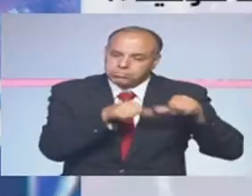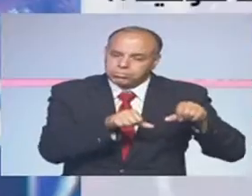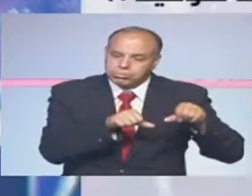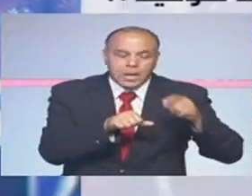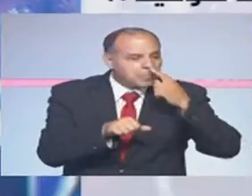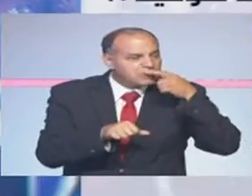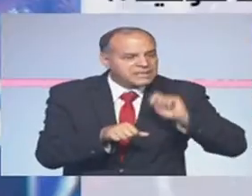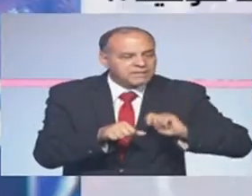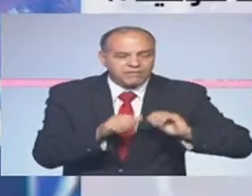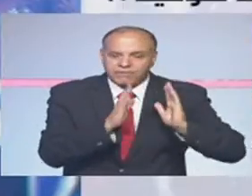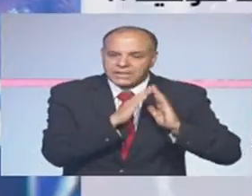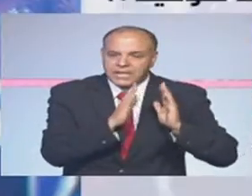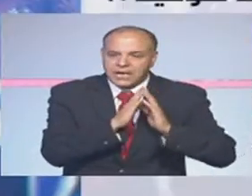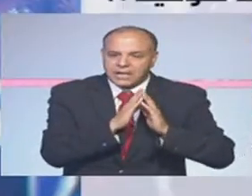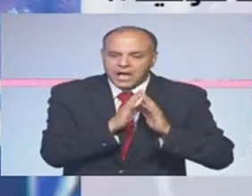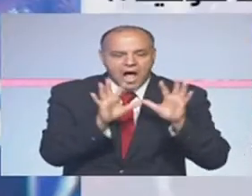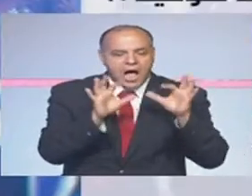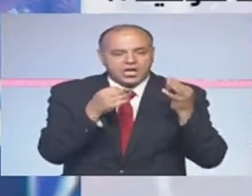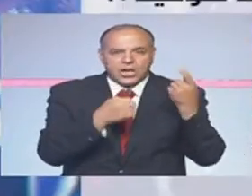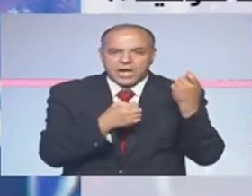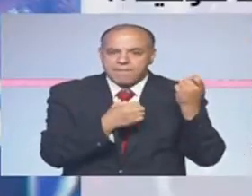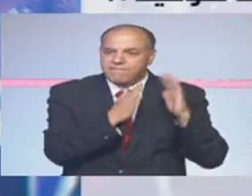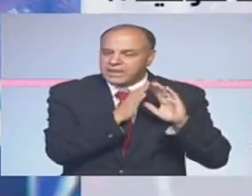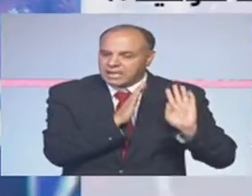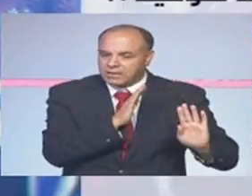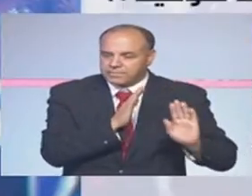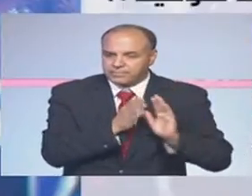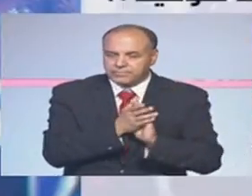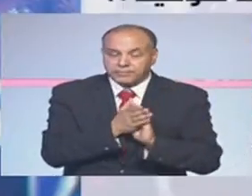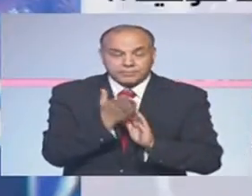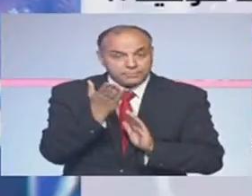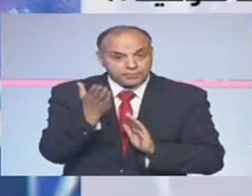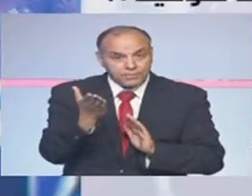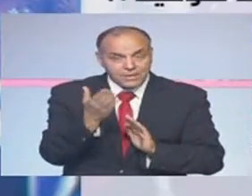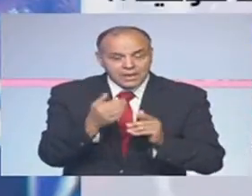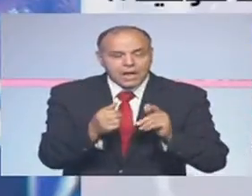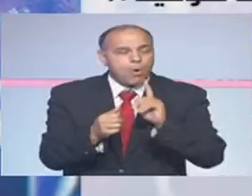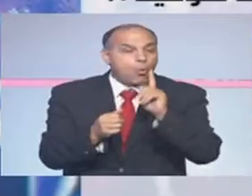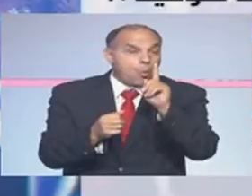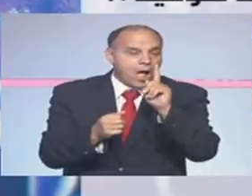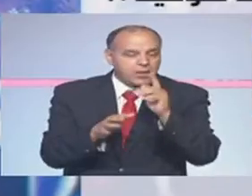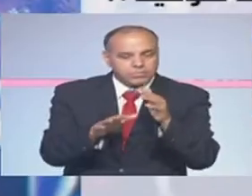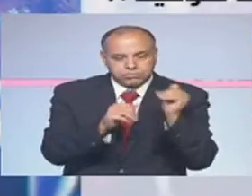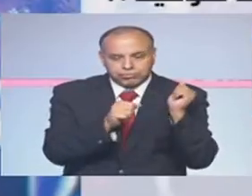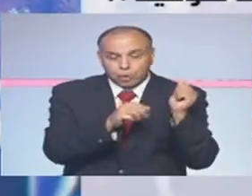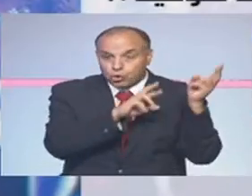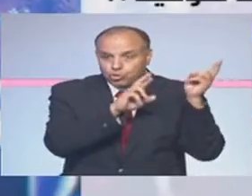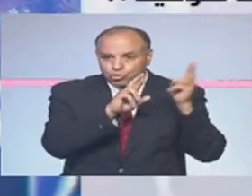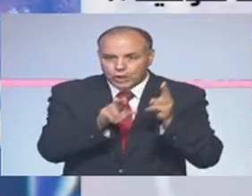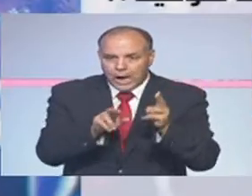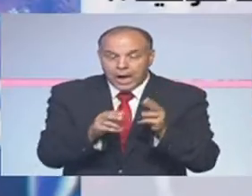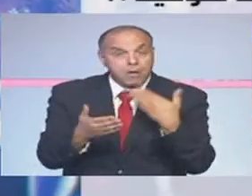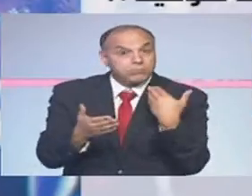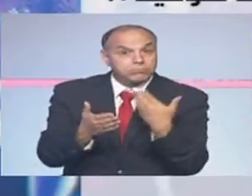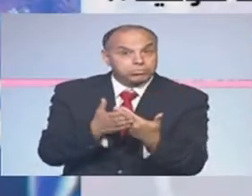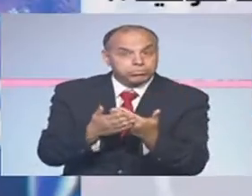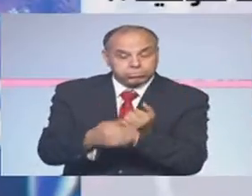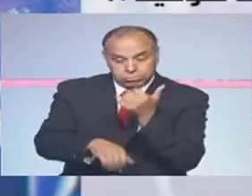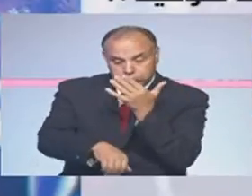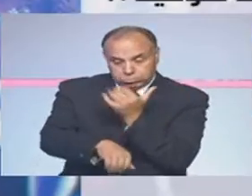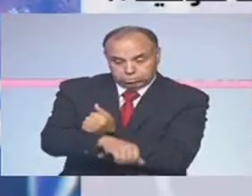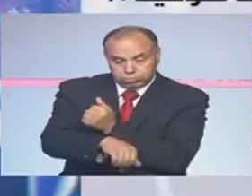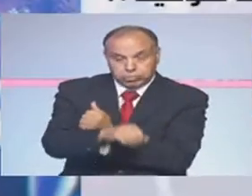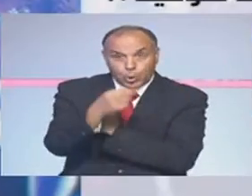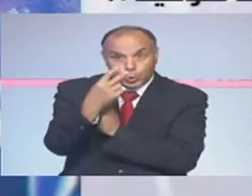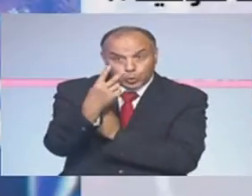اجباريا لمده عشره ايام ويستثنى من الحجر الصحي الاجباري الوافدون الذين اثبتوا استكمال هم